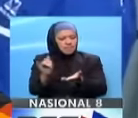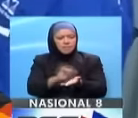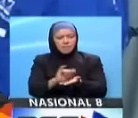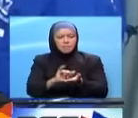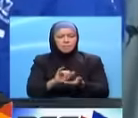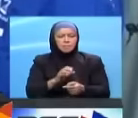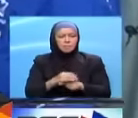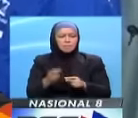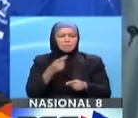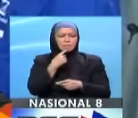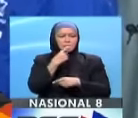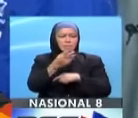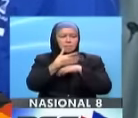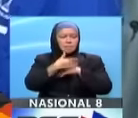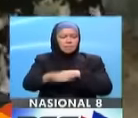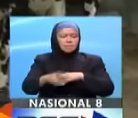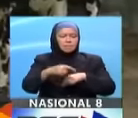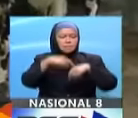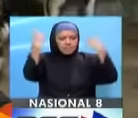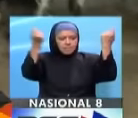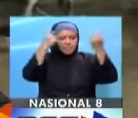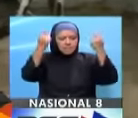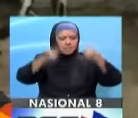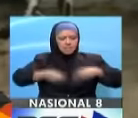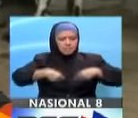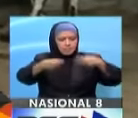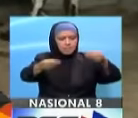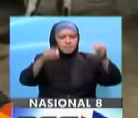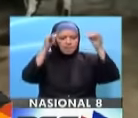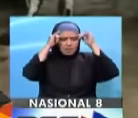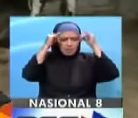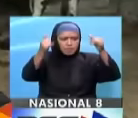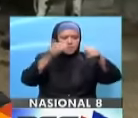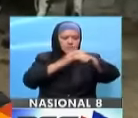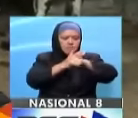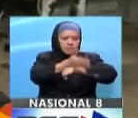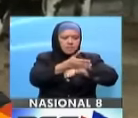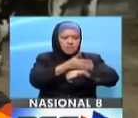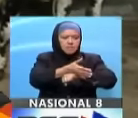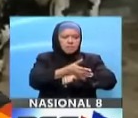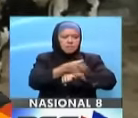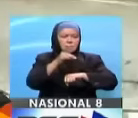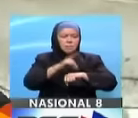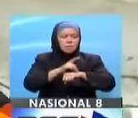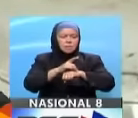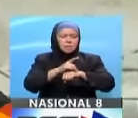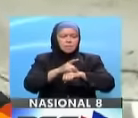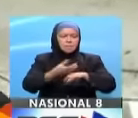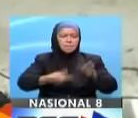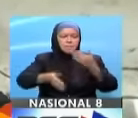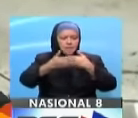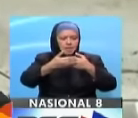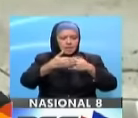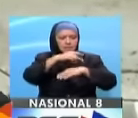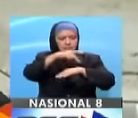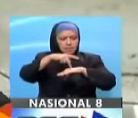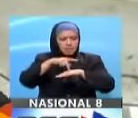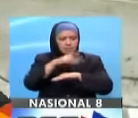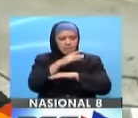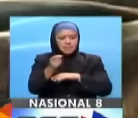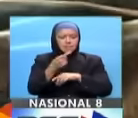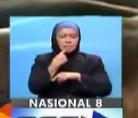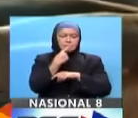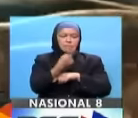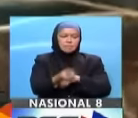Bercakap selepas majlis penyerahan lembu korban bagi Parlimen Balik Pulau di Kampung Sungai Burung Balik Pulau, beliau turut memaklumkan Jabatan Perkhidmatan